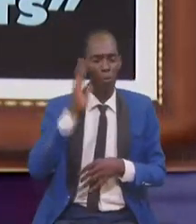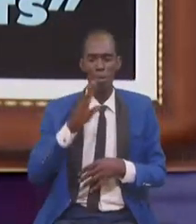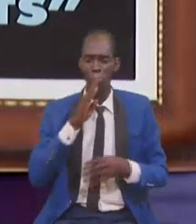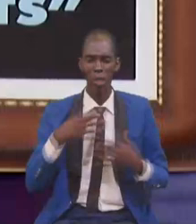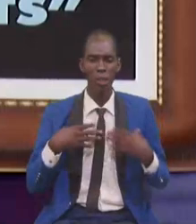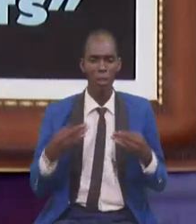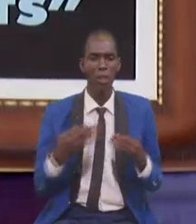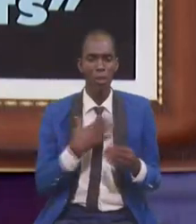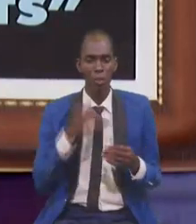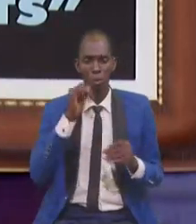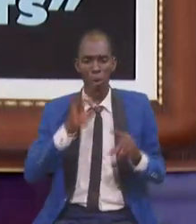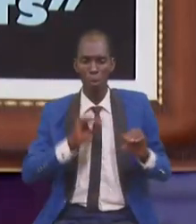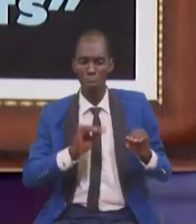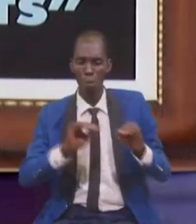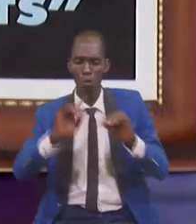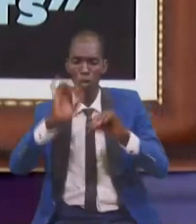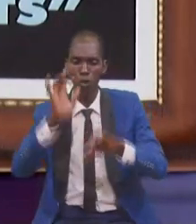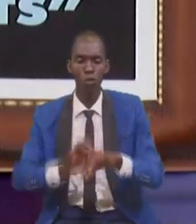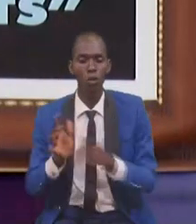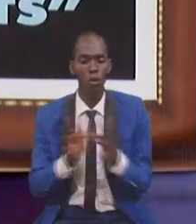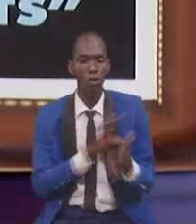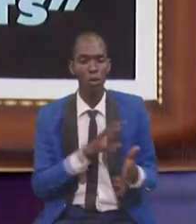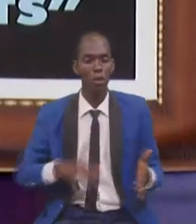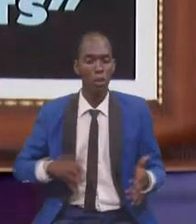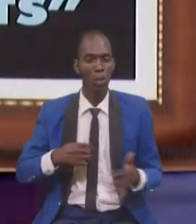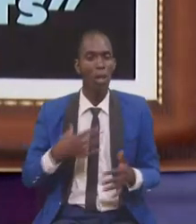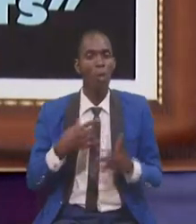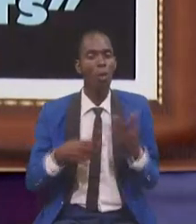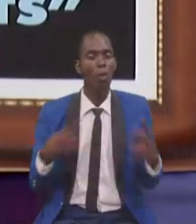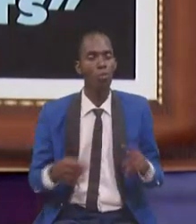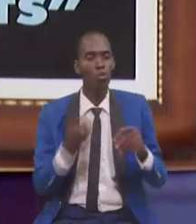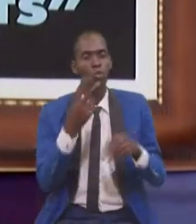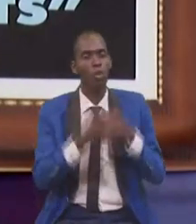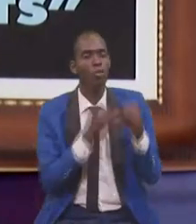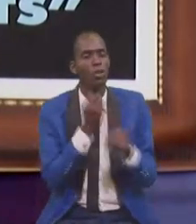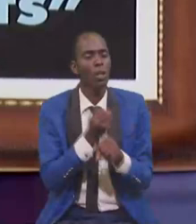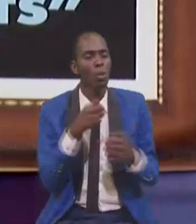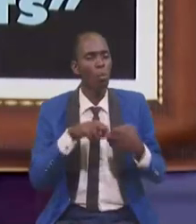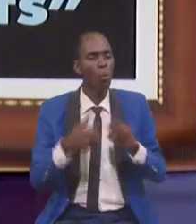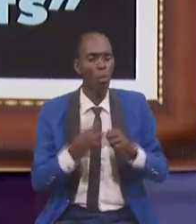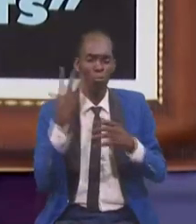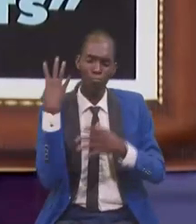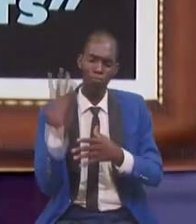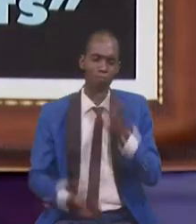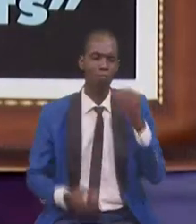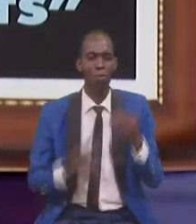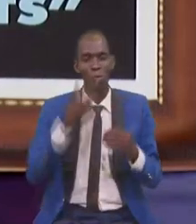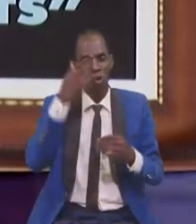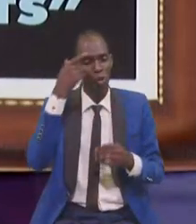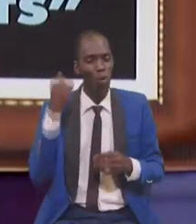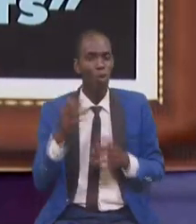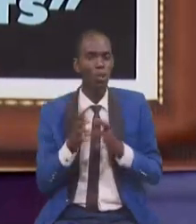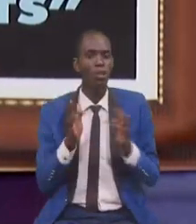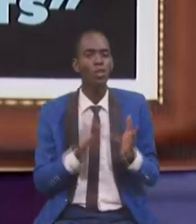foi. Elle a touché Christ et le problème de 12 ans a disparu. Parce qu'il a guéri le plus